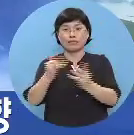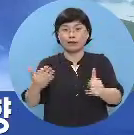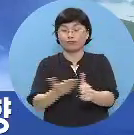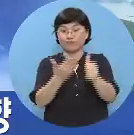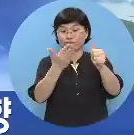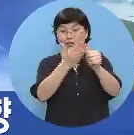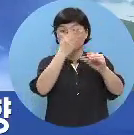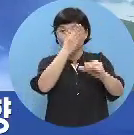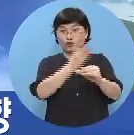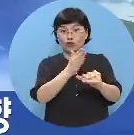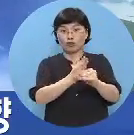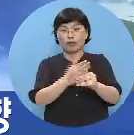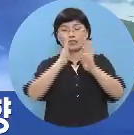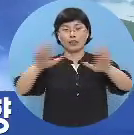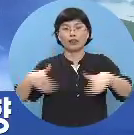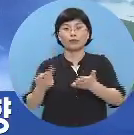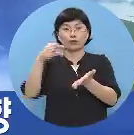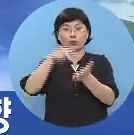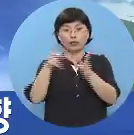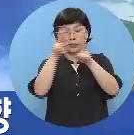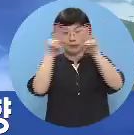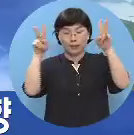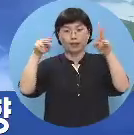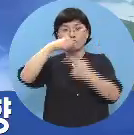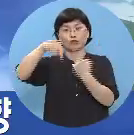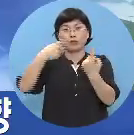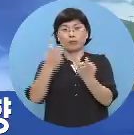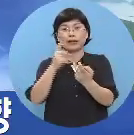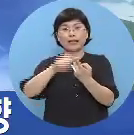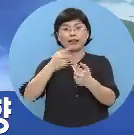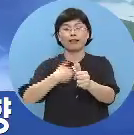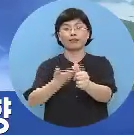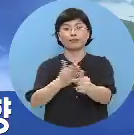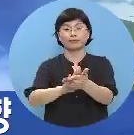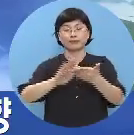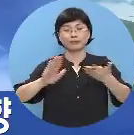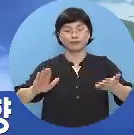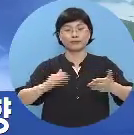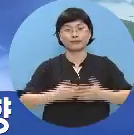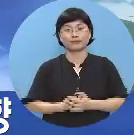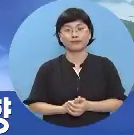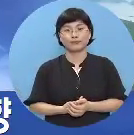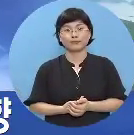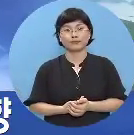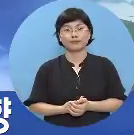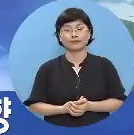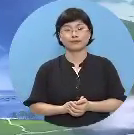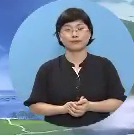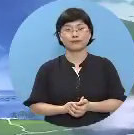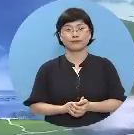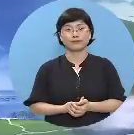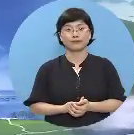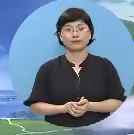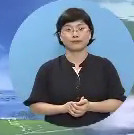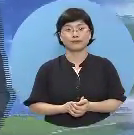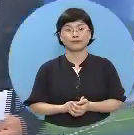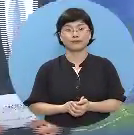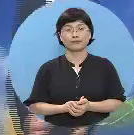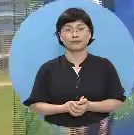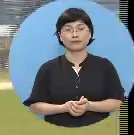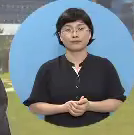전문 인재 양성의 요람인 전남도립대학교의 운영 방향에 대해 김왕복 총장에게 듣습니다. 함께 보시죠.